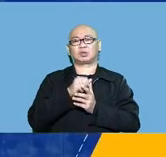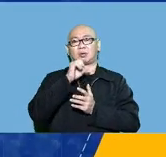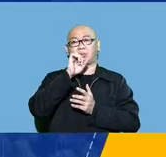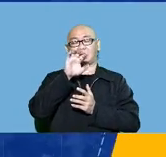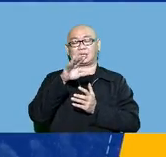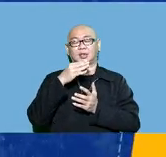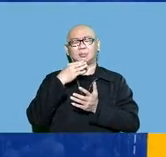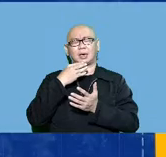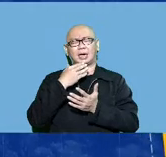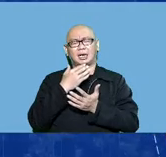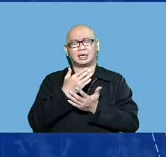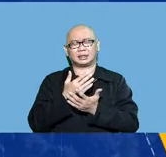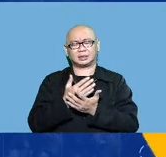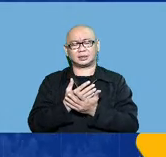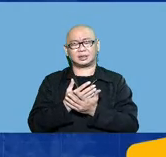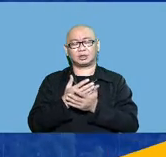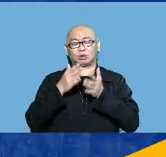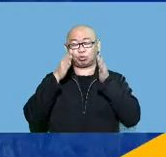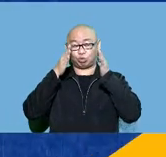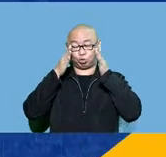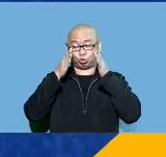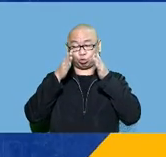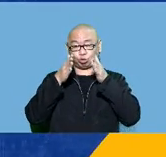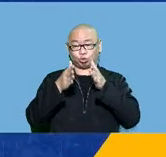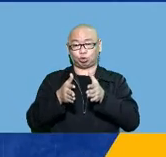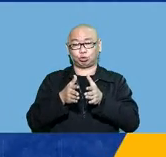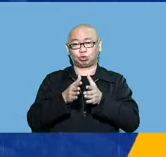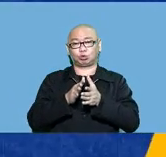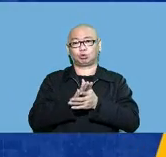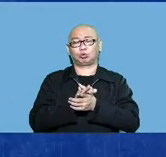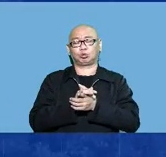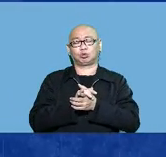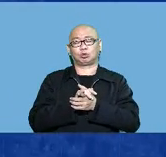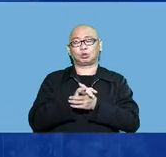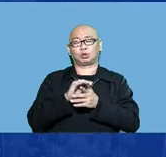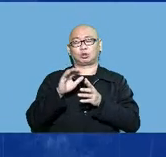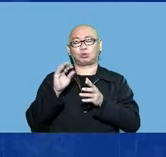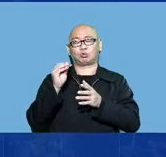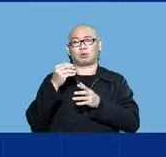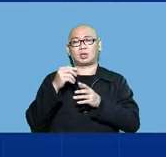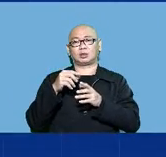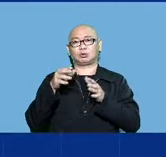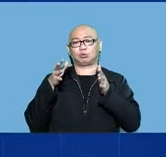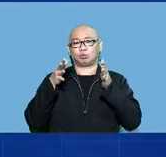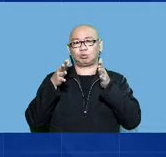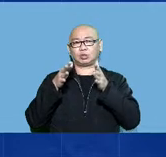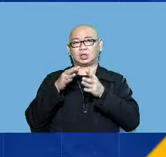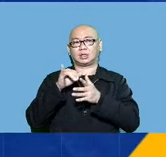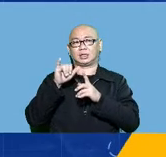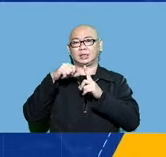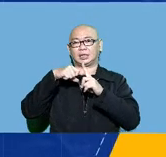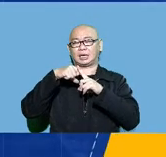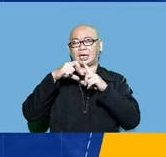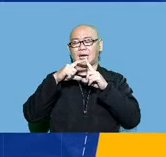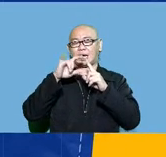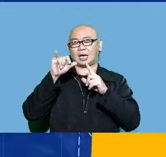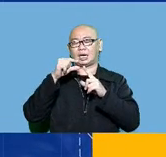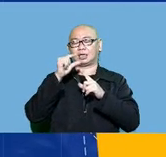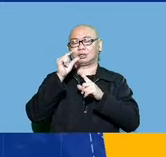ucapkan terima kasih juga, terkhusus Ketua jurusan IKM, Sekjur, Kaleb,